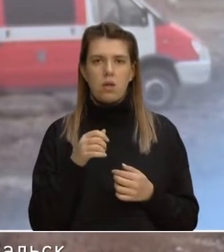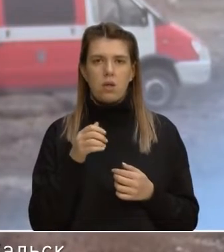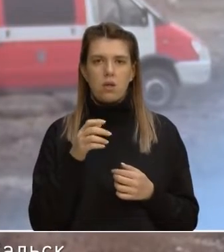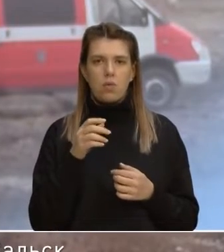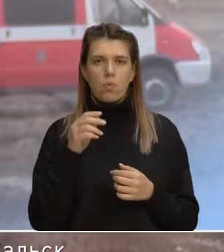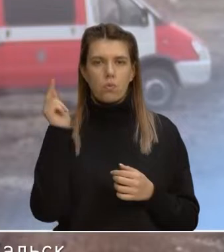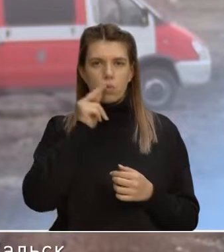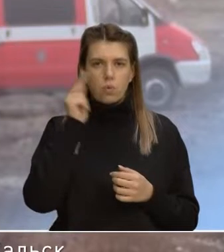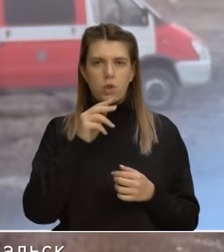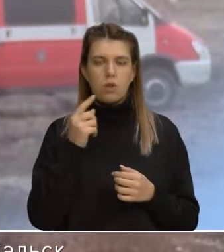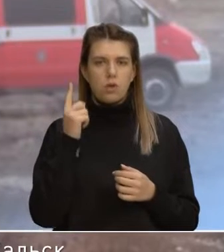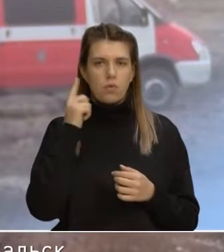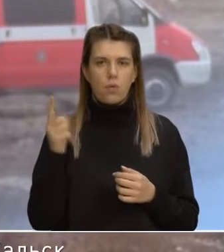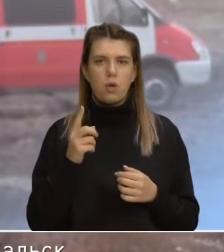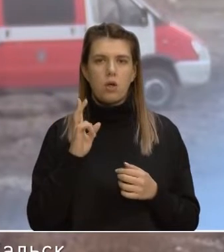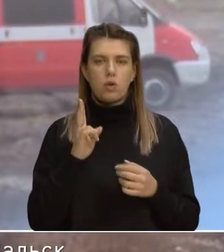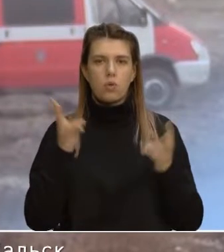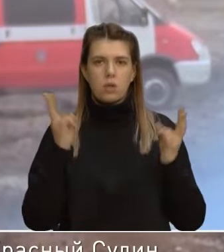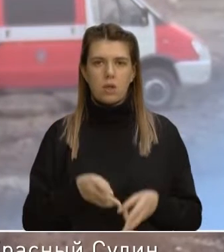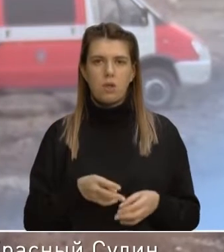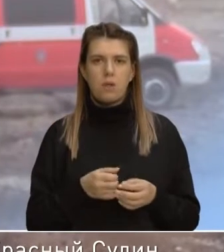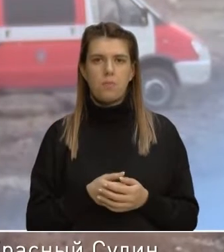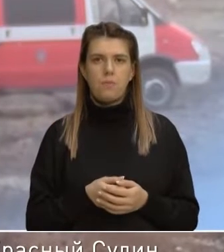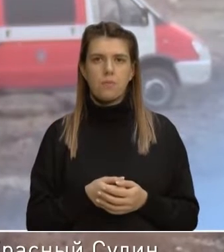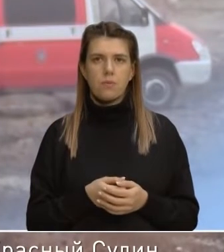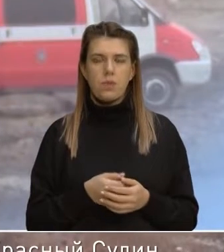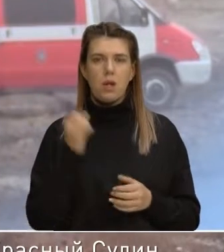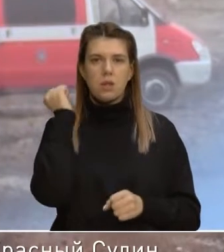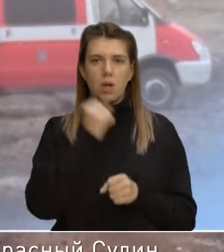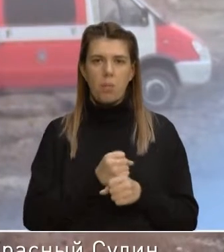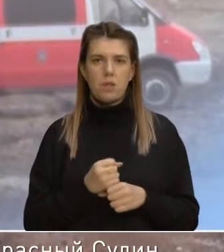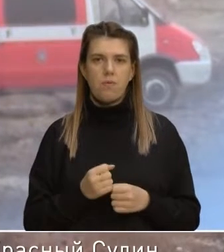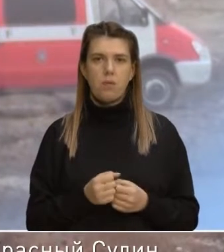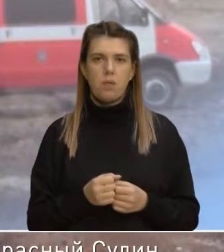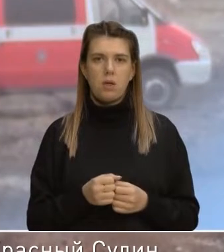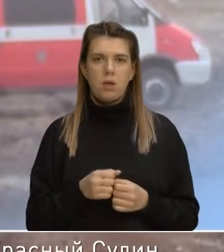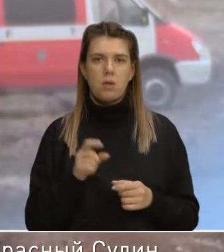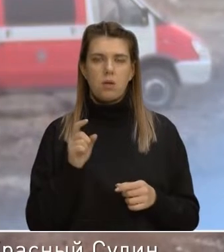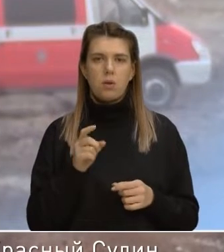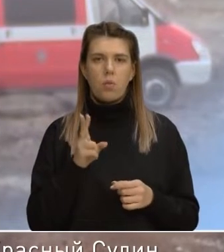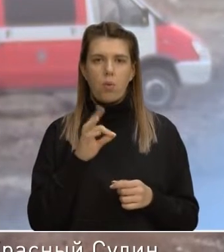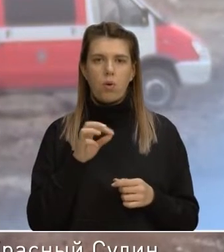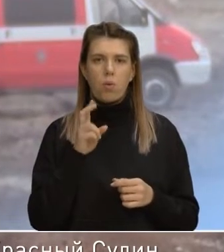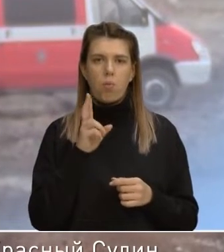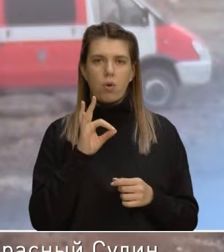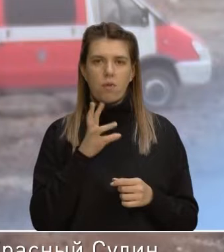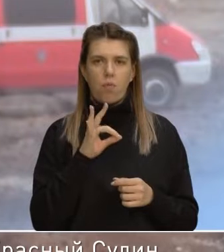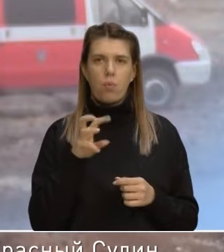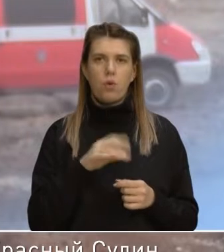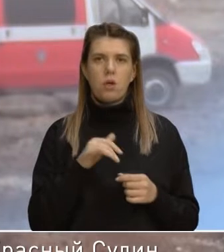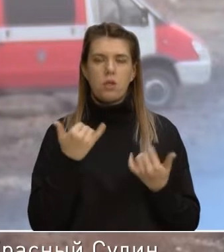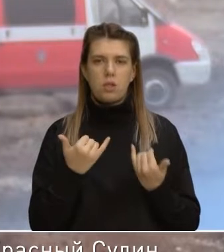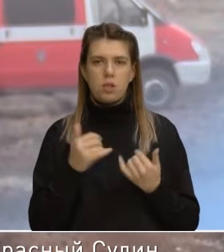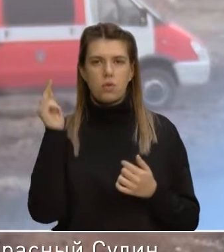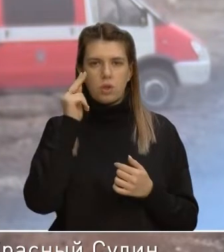идет звуков пострадавших то есть отрабатываем принципе по боевому в